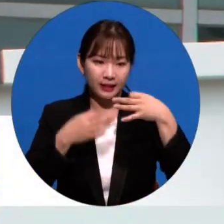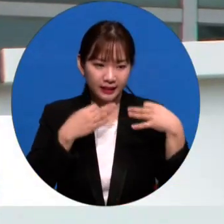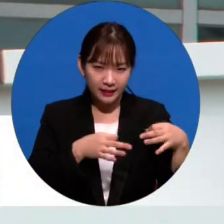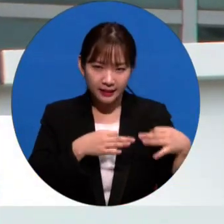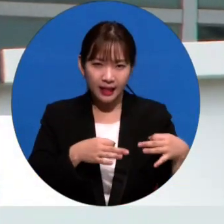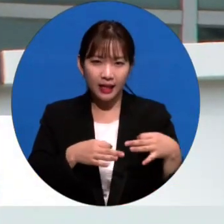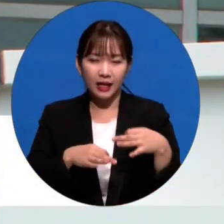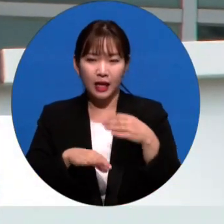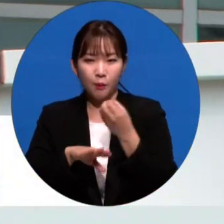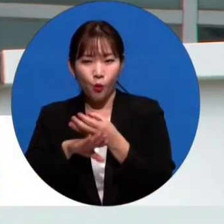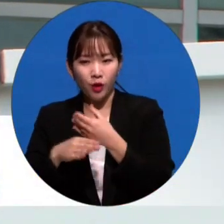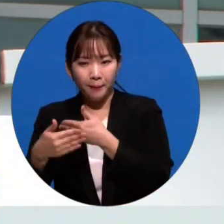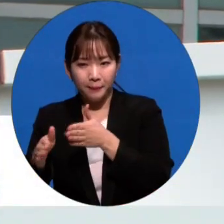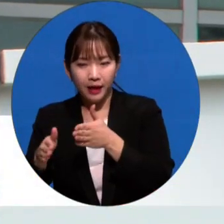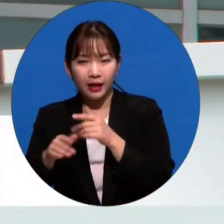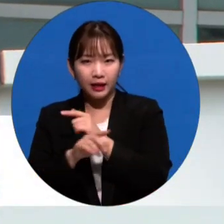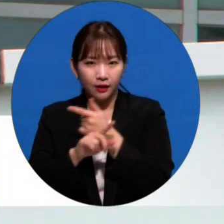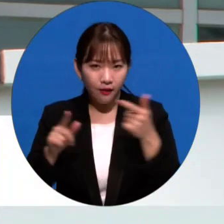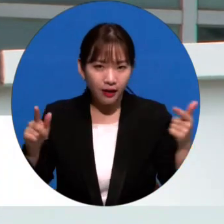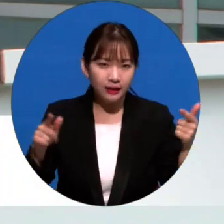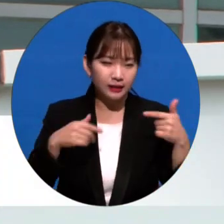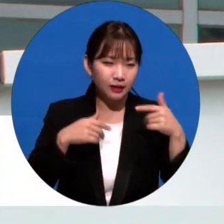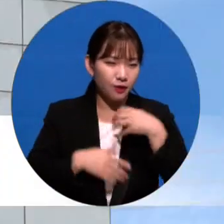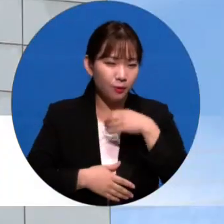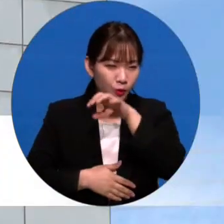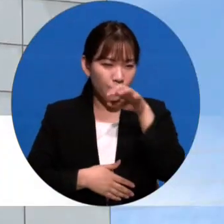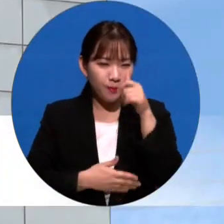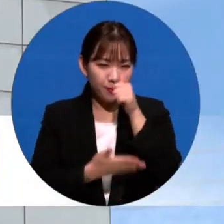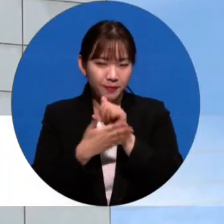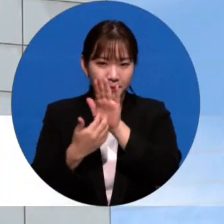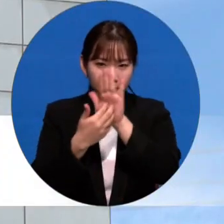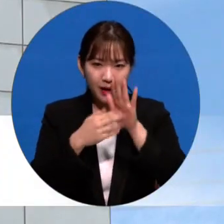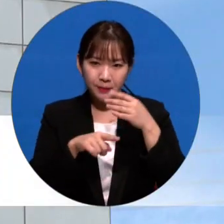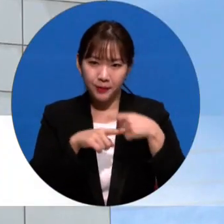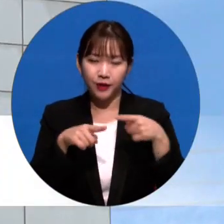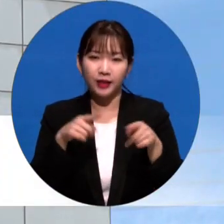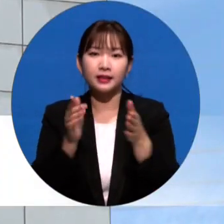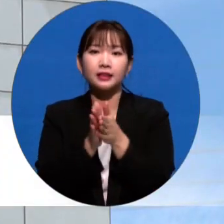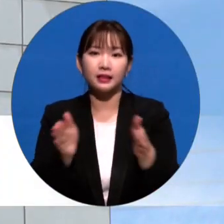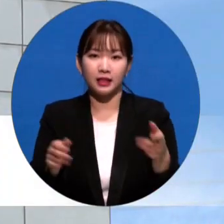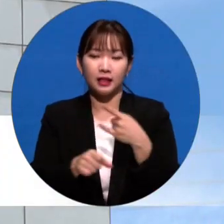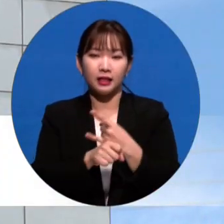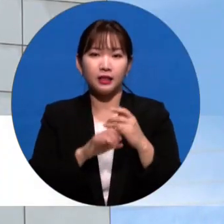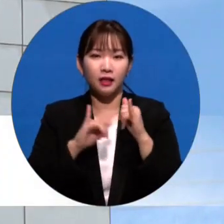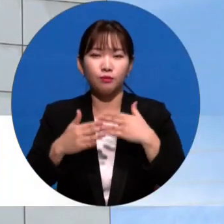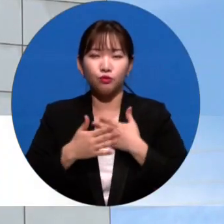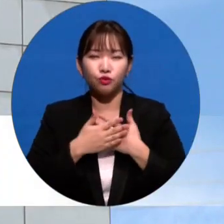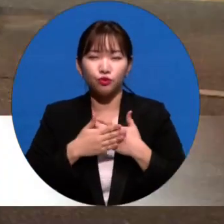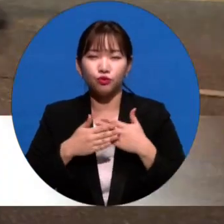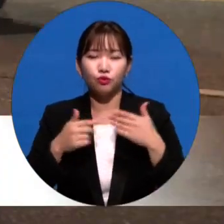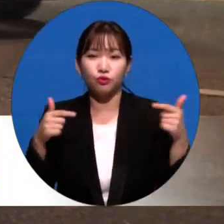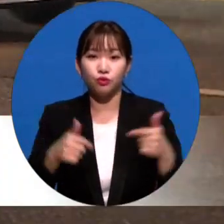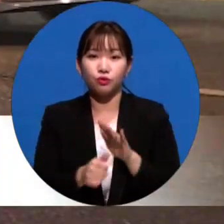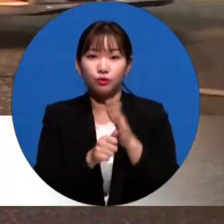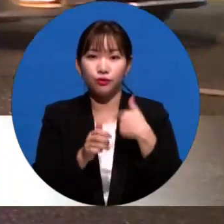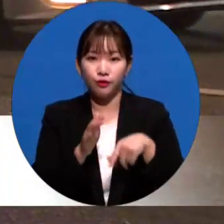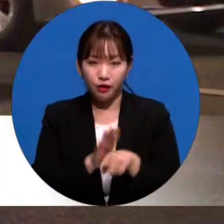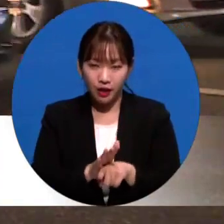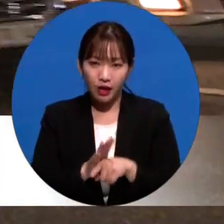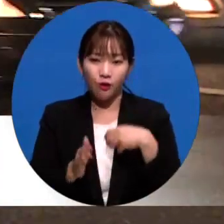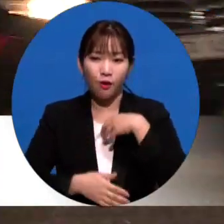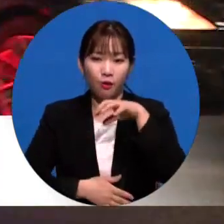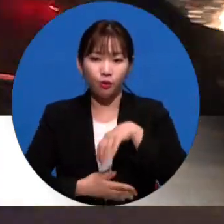금융기관과 금은방 등 취약시설에 대한 범죄 예방 진단을 진행하고 주민 불안 해소를 위해 범죄 취약